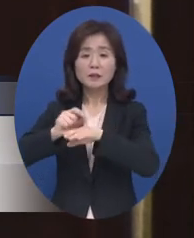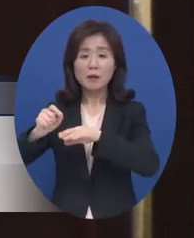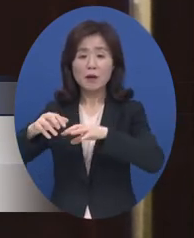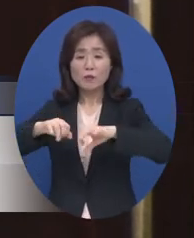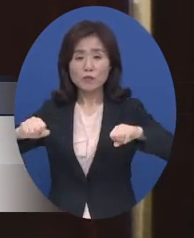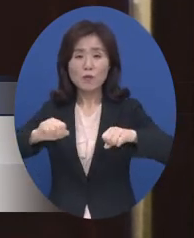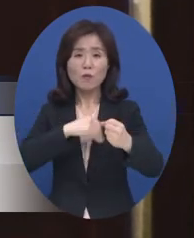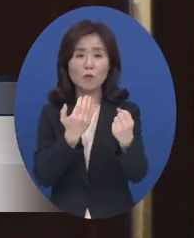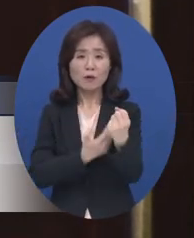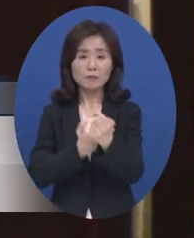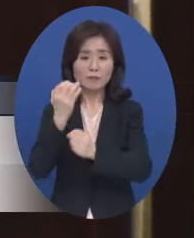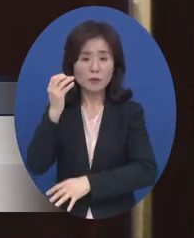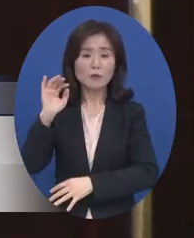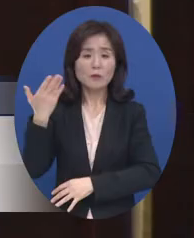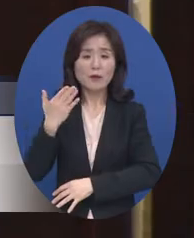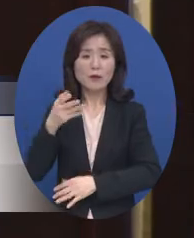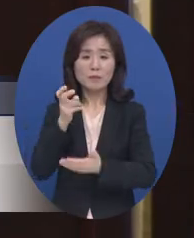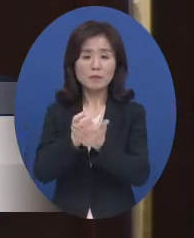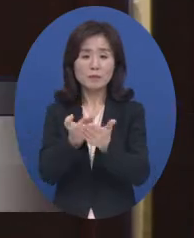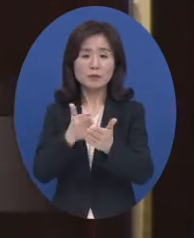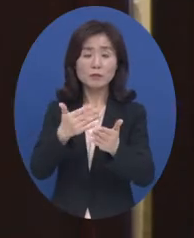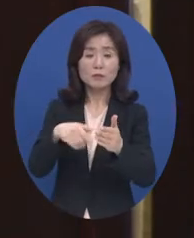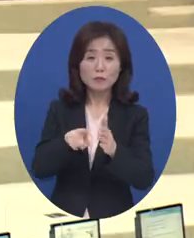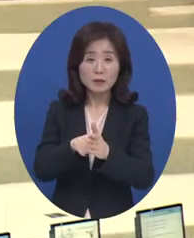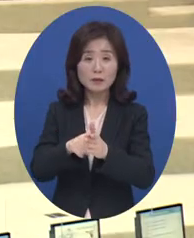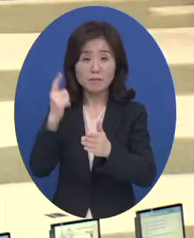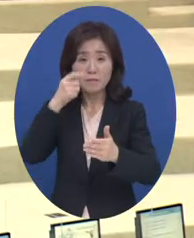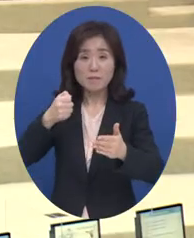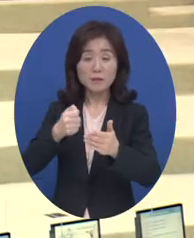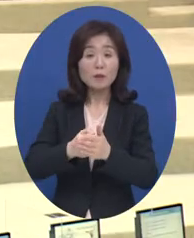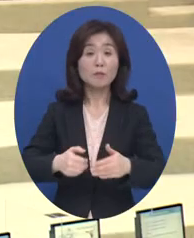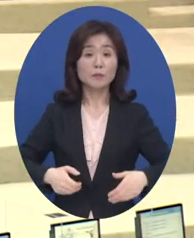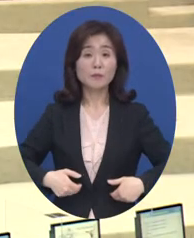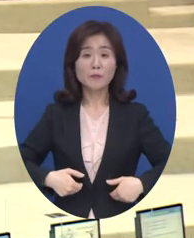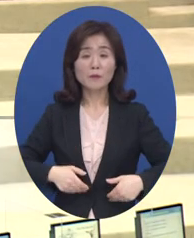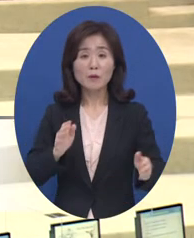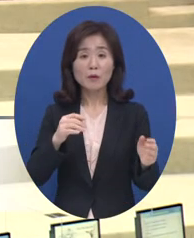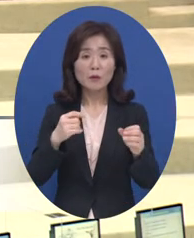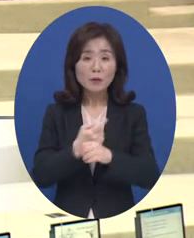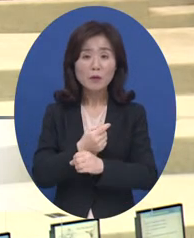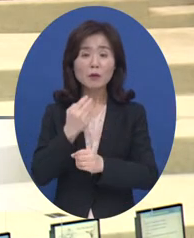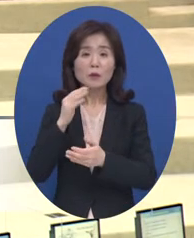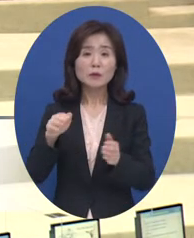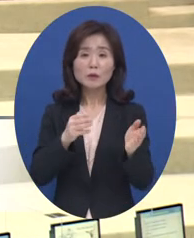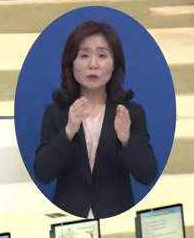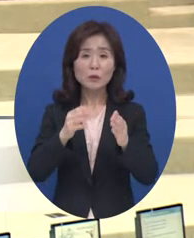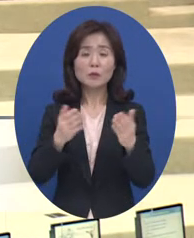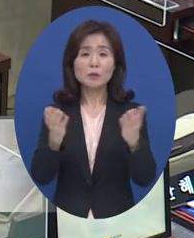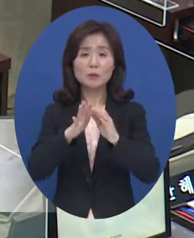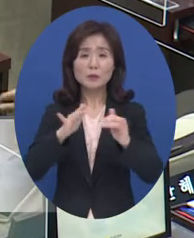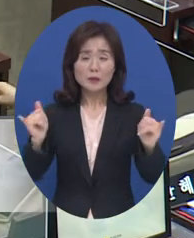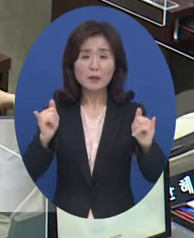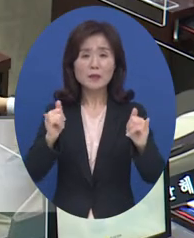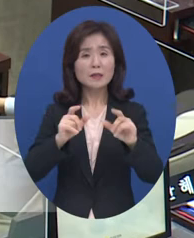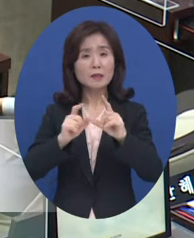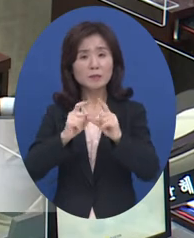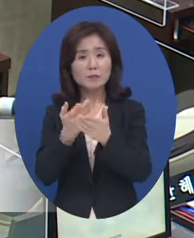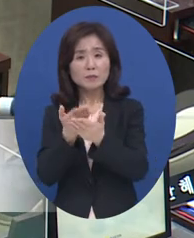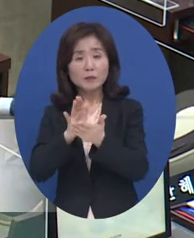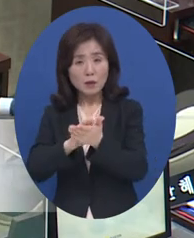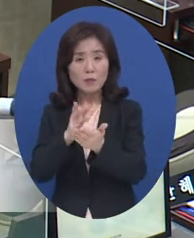됨을 1 다시금 퓨리를 다져야 한다고 생각합니다 이밖에도 경기도 플랫폼 노동자 지원 조례 일부개정 조례안 과